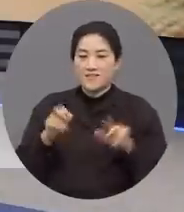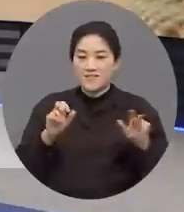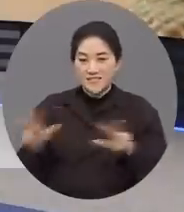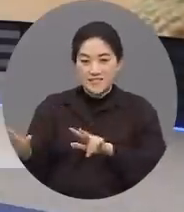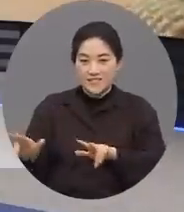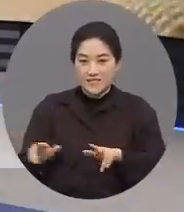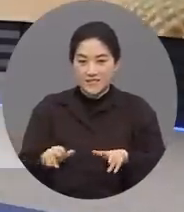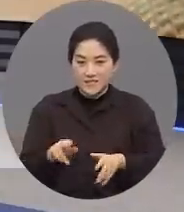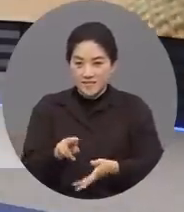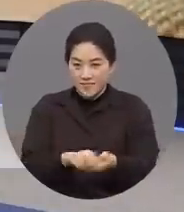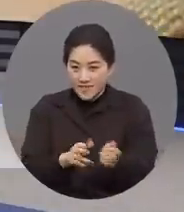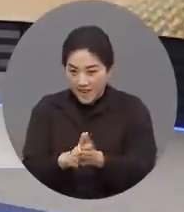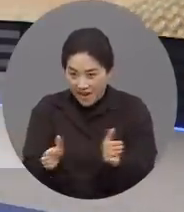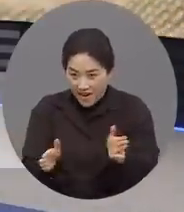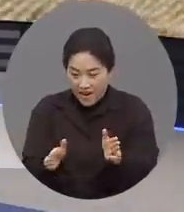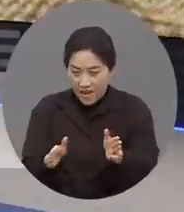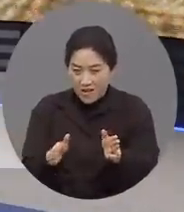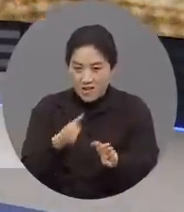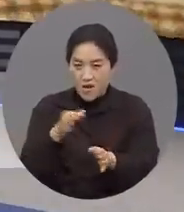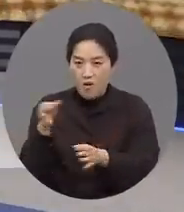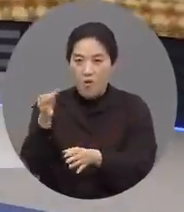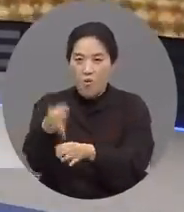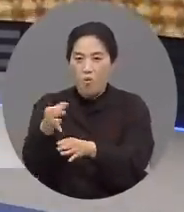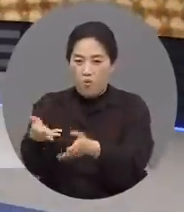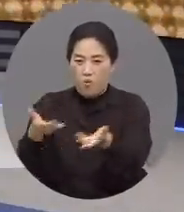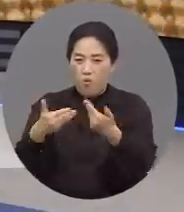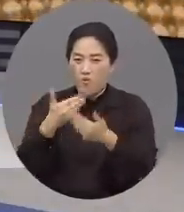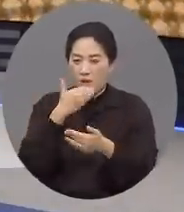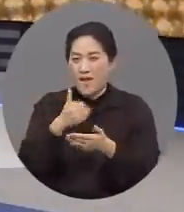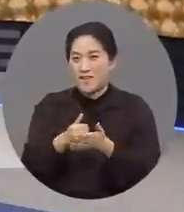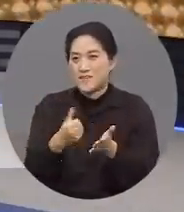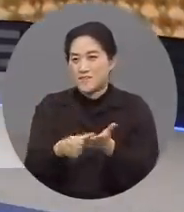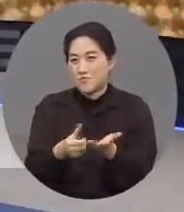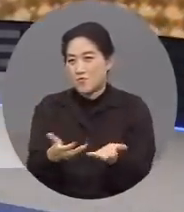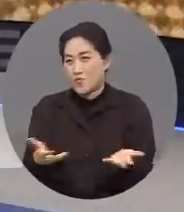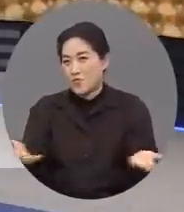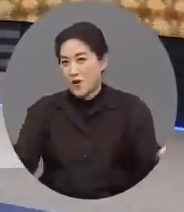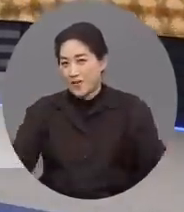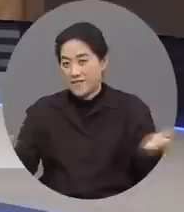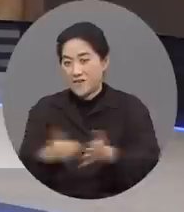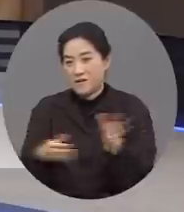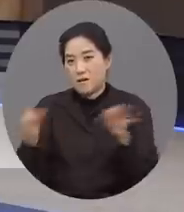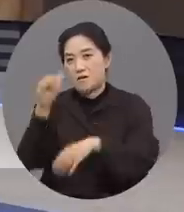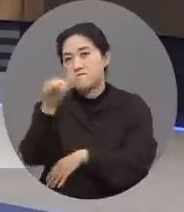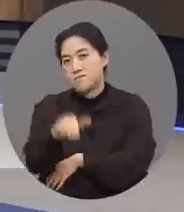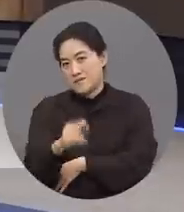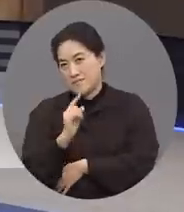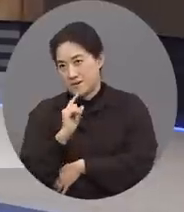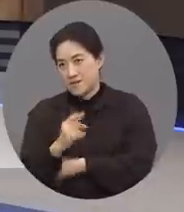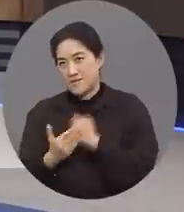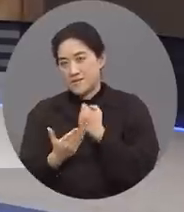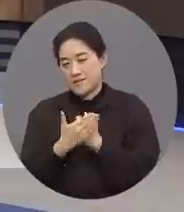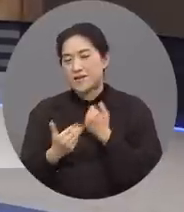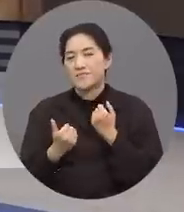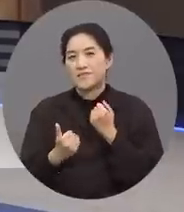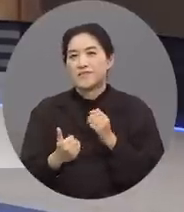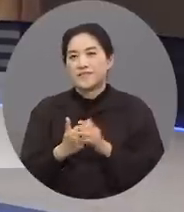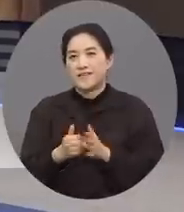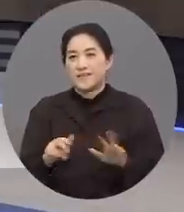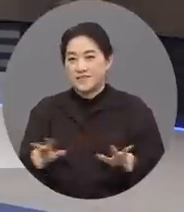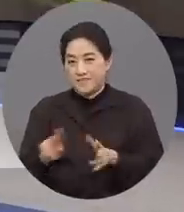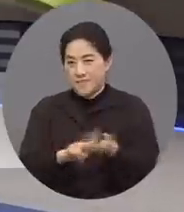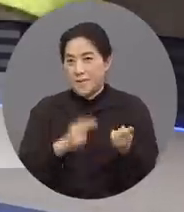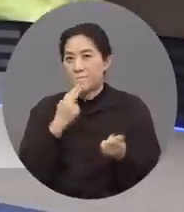시장이 내놔도 소비자가 손을 뻗을 만한 제품을 들고 나왔다고 합니다. 경기 침체가 예고된 올해의 상황을 반영한 걸로